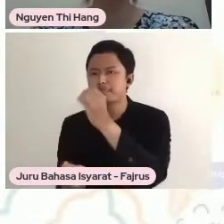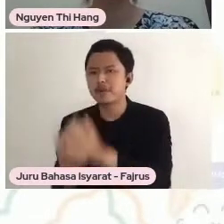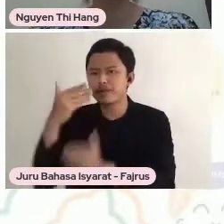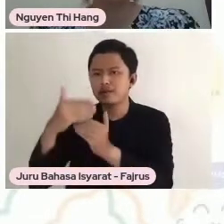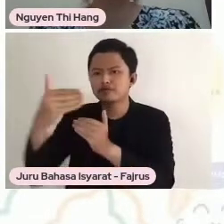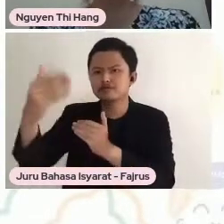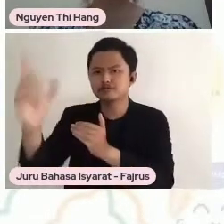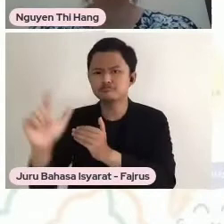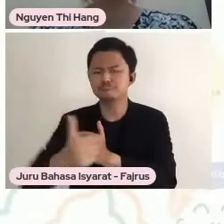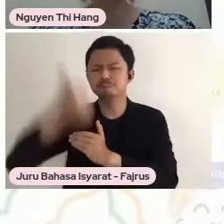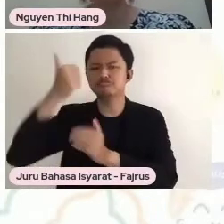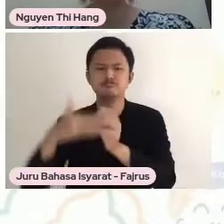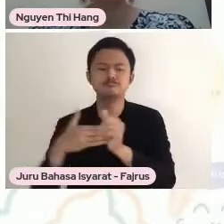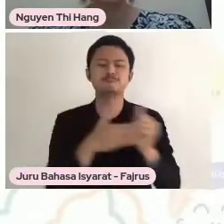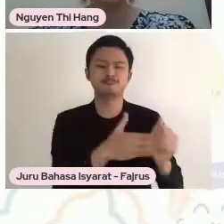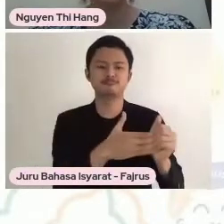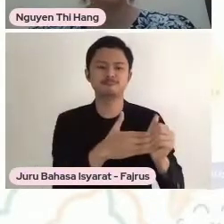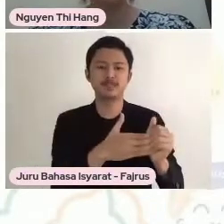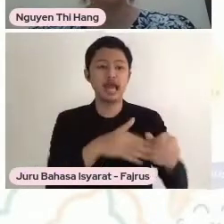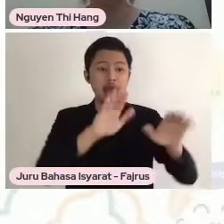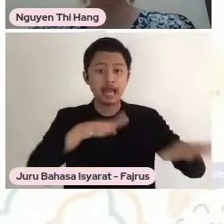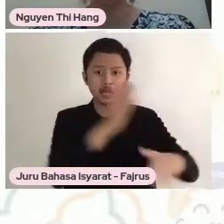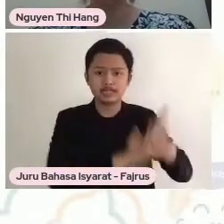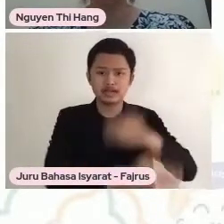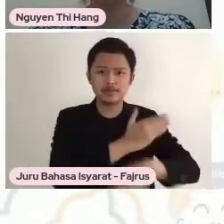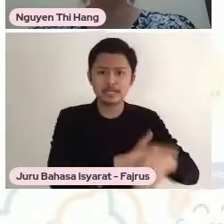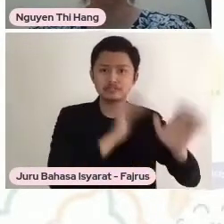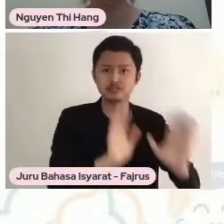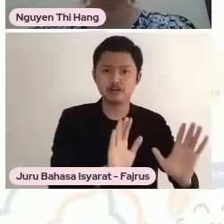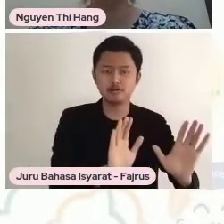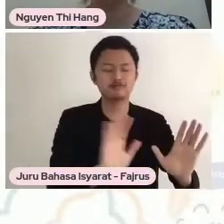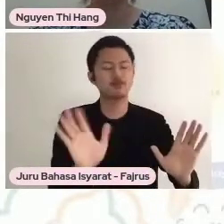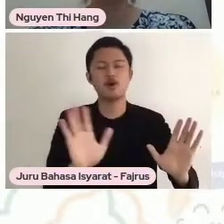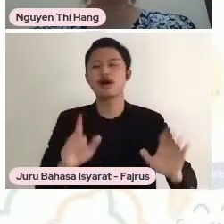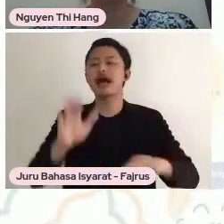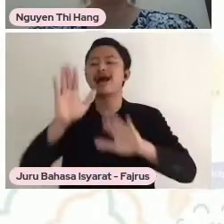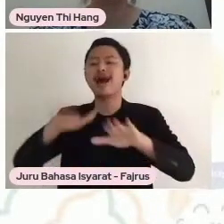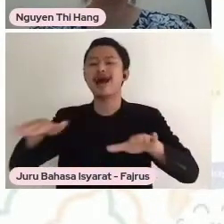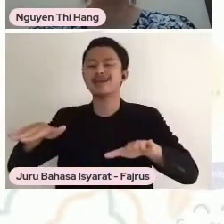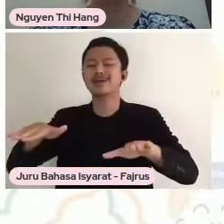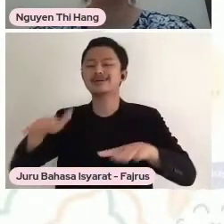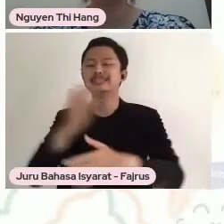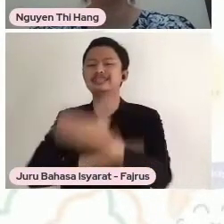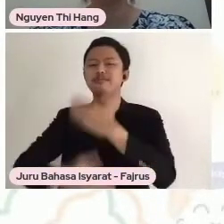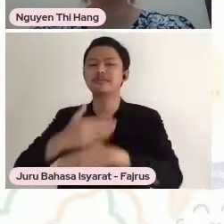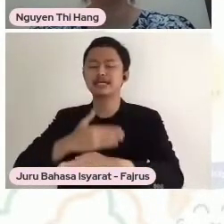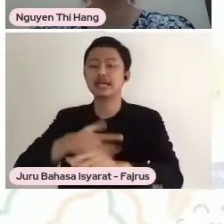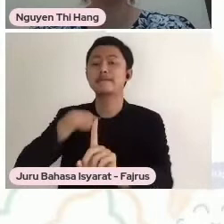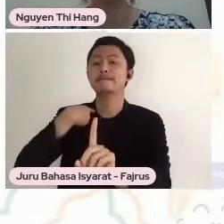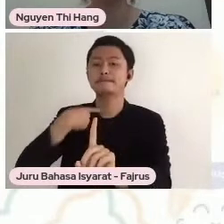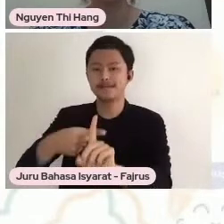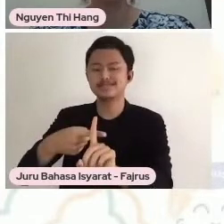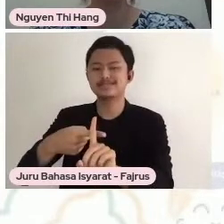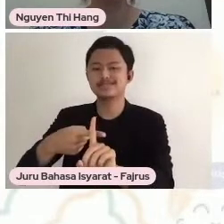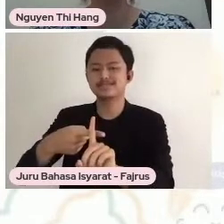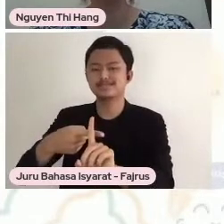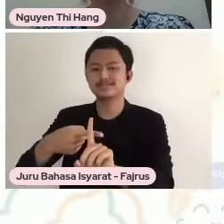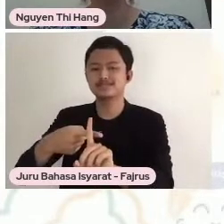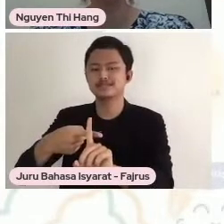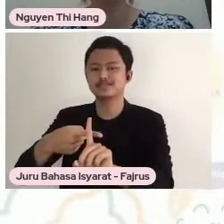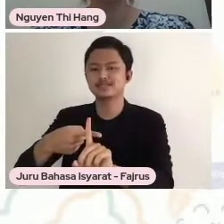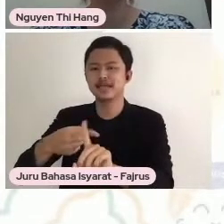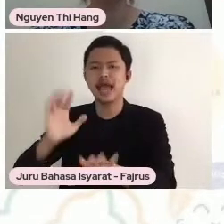children, not just children with disabilities. It's also good for the children with